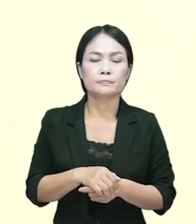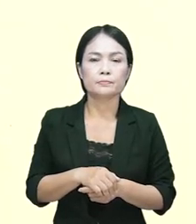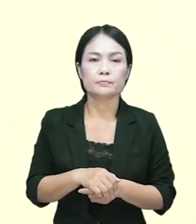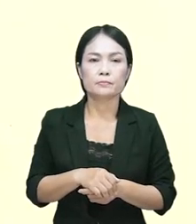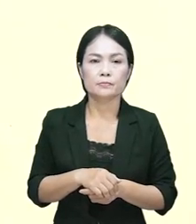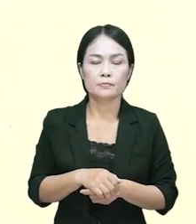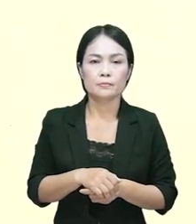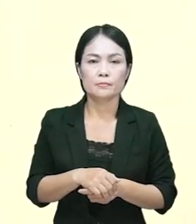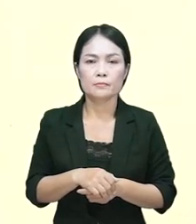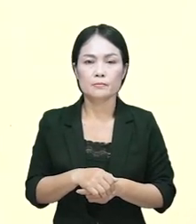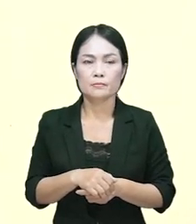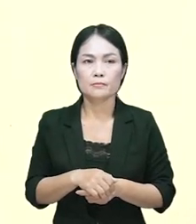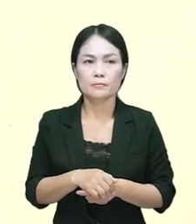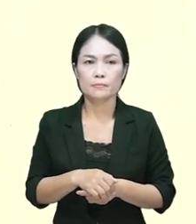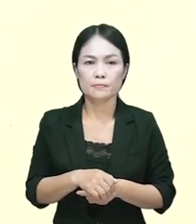ចា